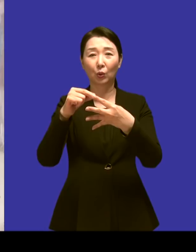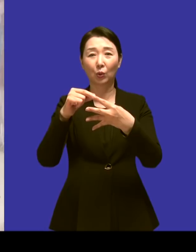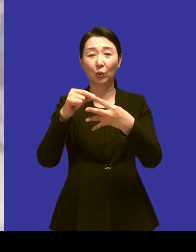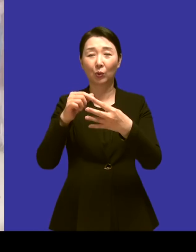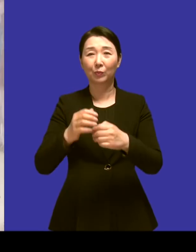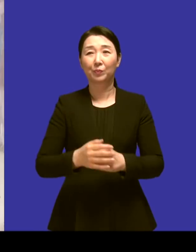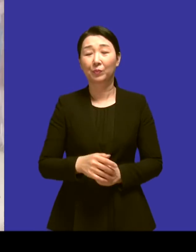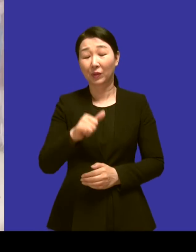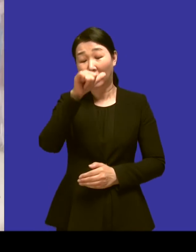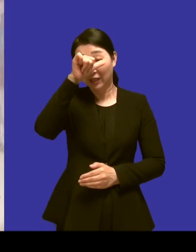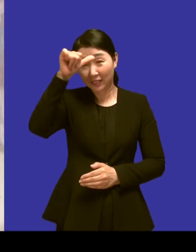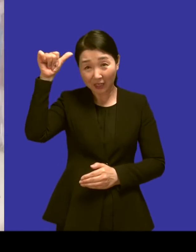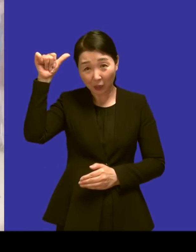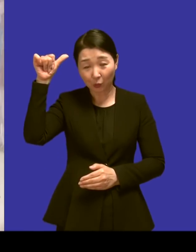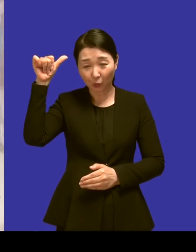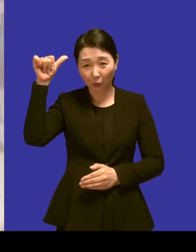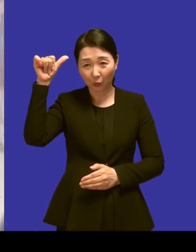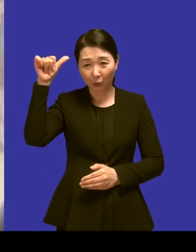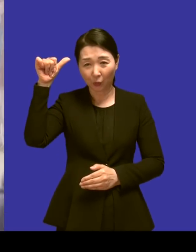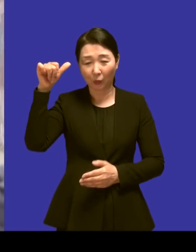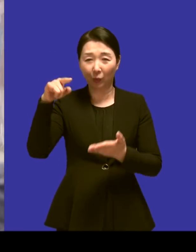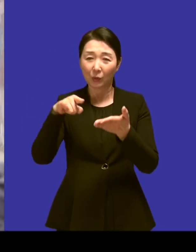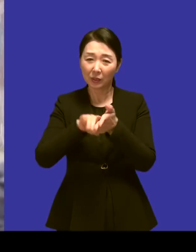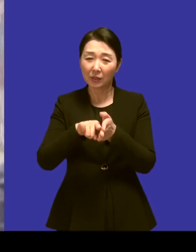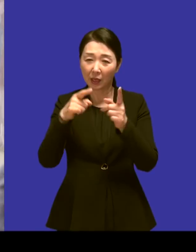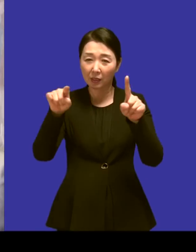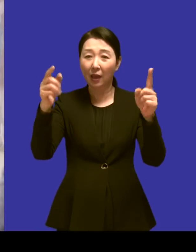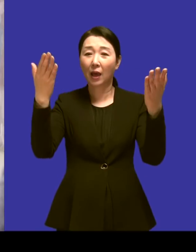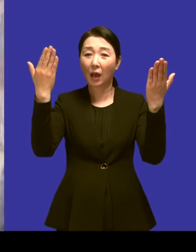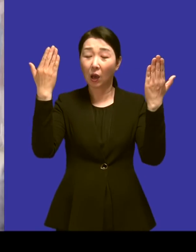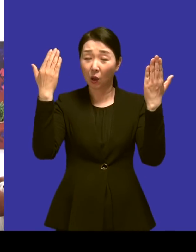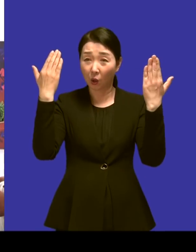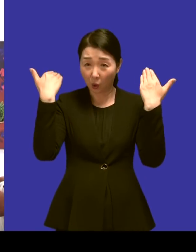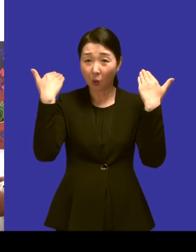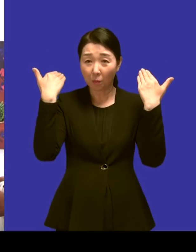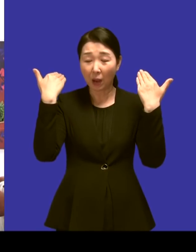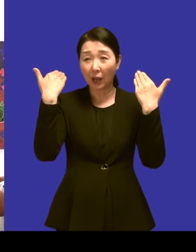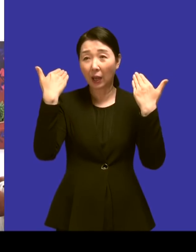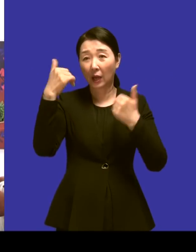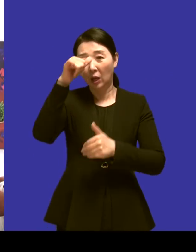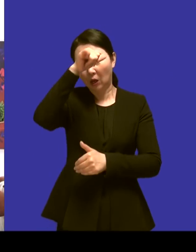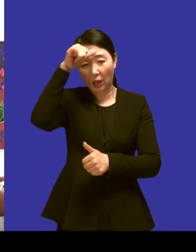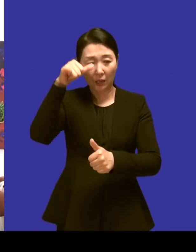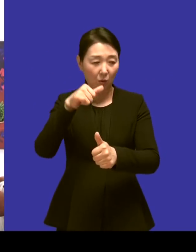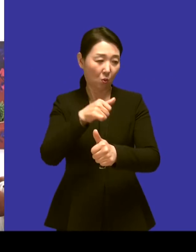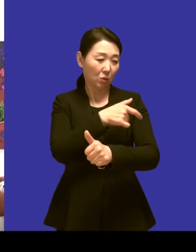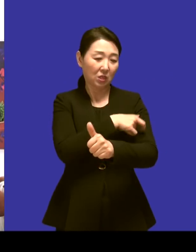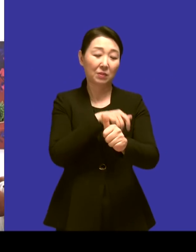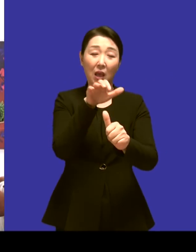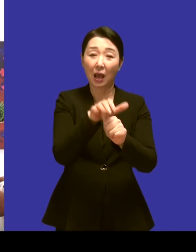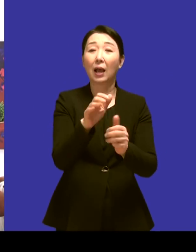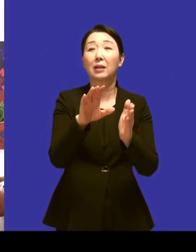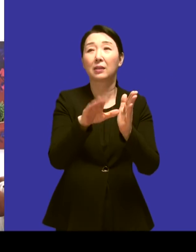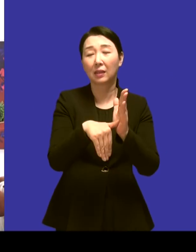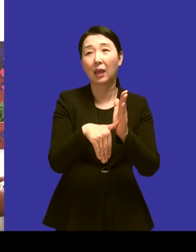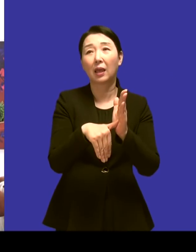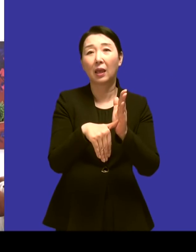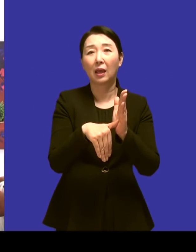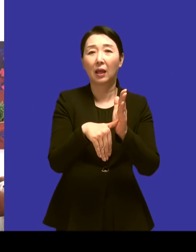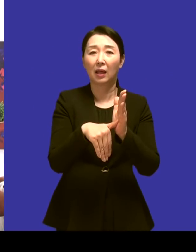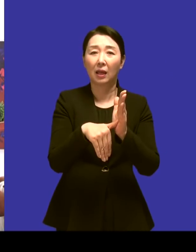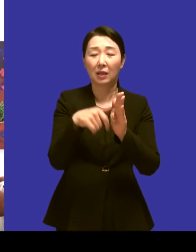장신대 그 메인 한경지 기념 예배당에서 네. 이제 예배를 드리는 영상을 찍으려고 준비를 하고 있었어요. 저희가 정말 오래간만에 드린